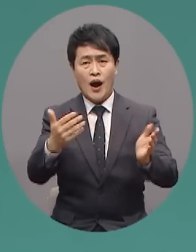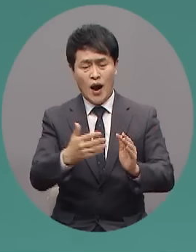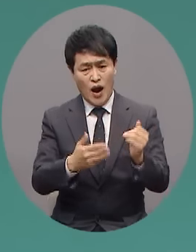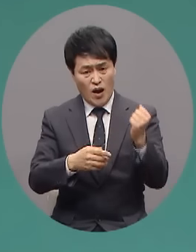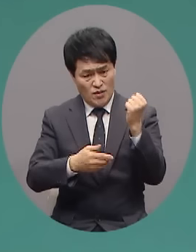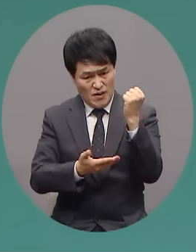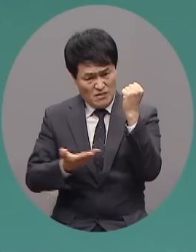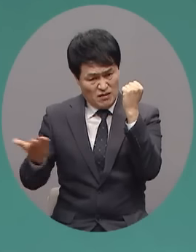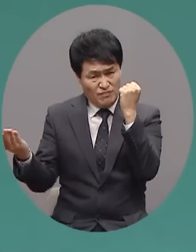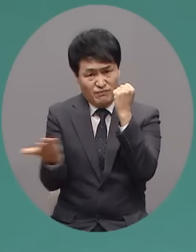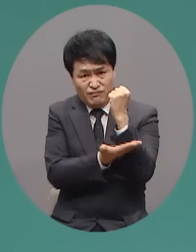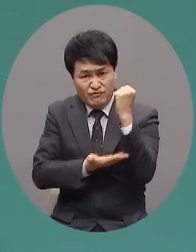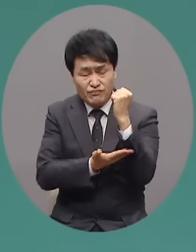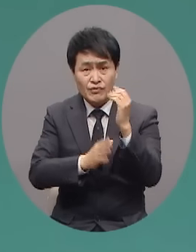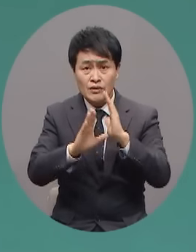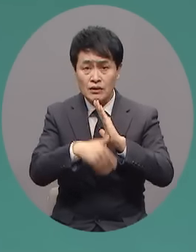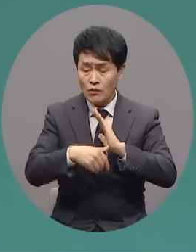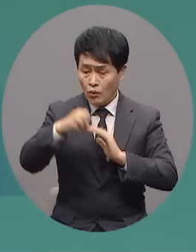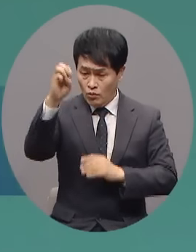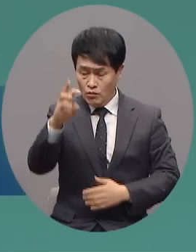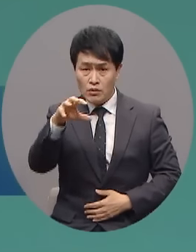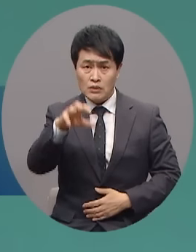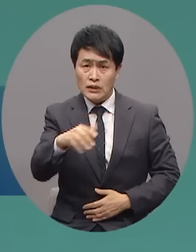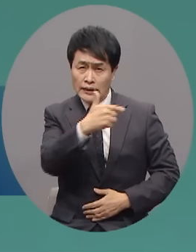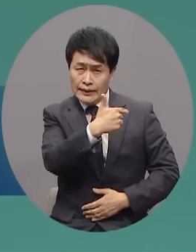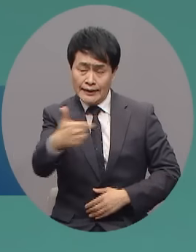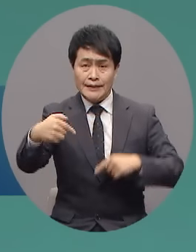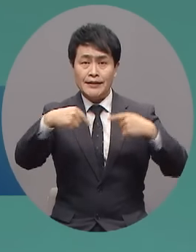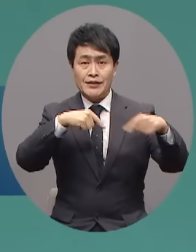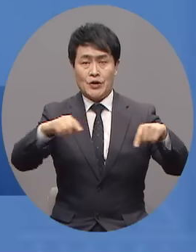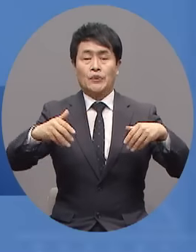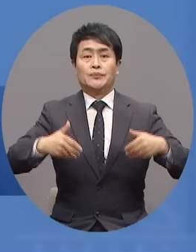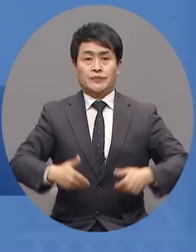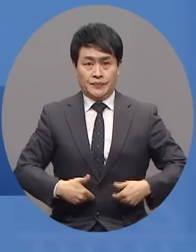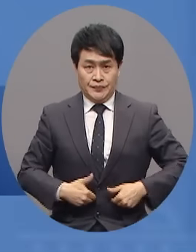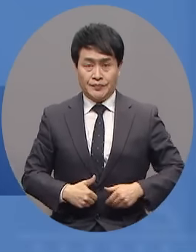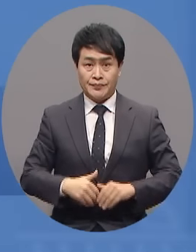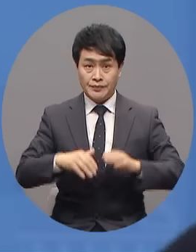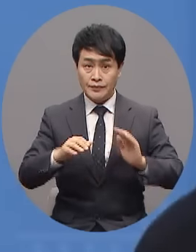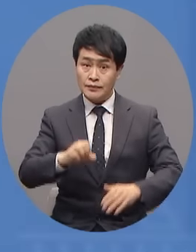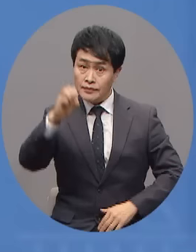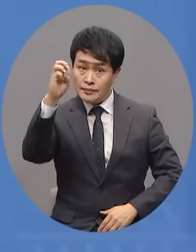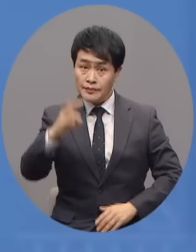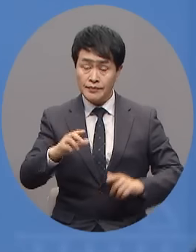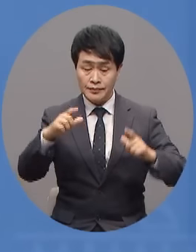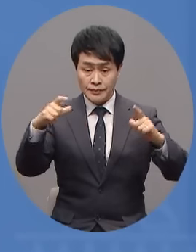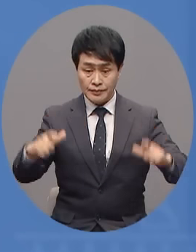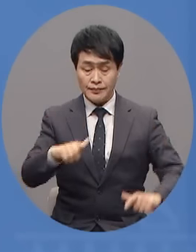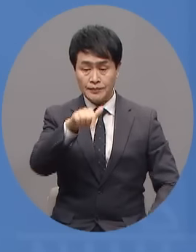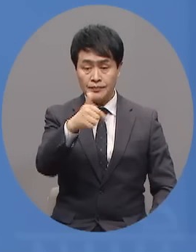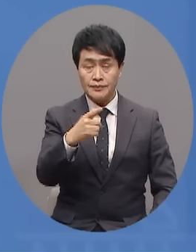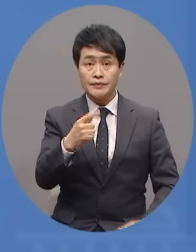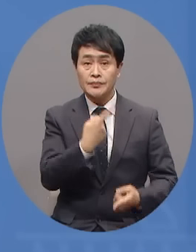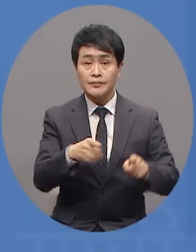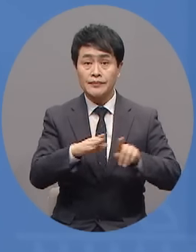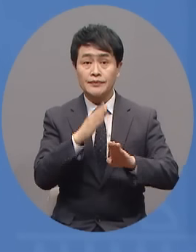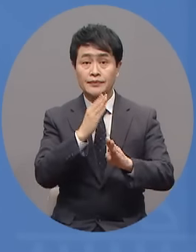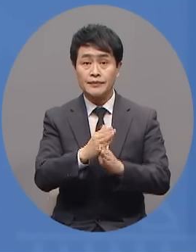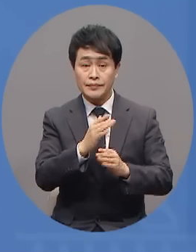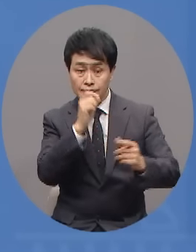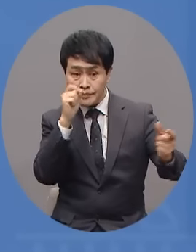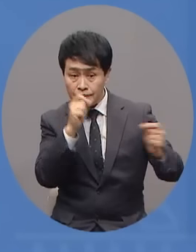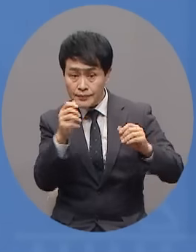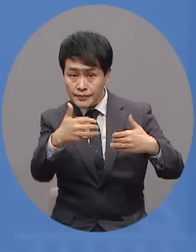있습니다. 광주에서도 큰 정치인이 나와야 합니다. 광주 광산을은 더불어민주당 친